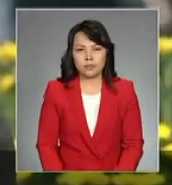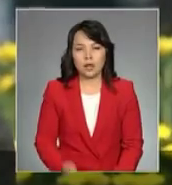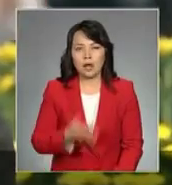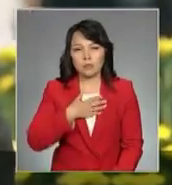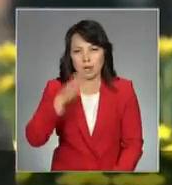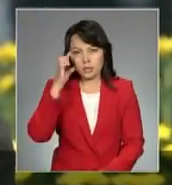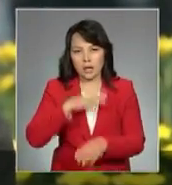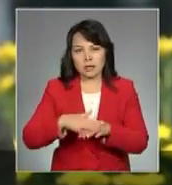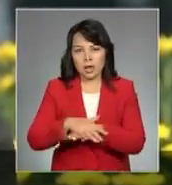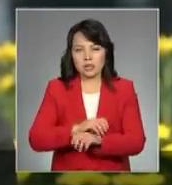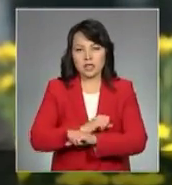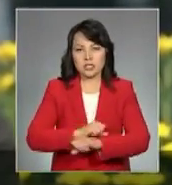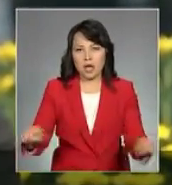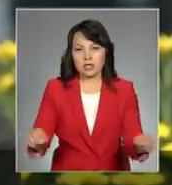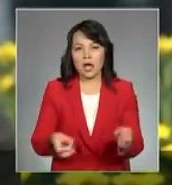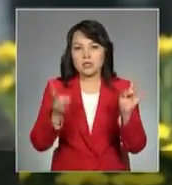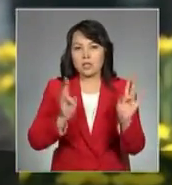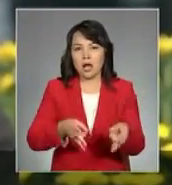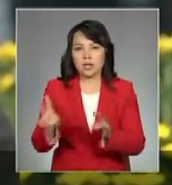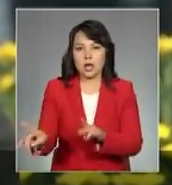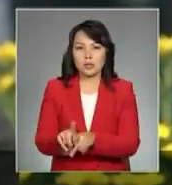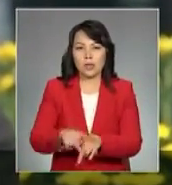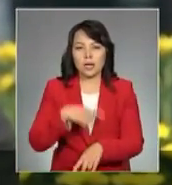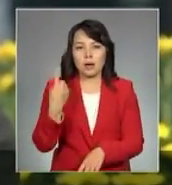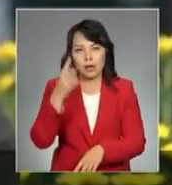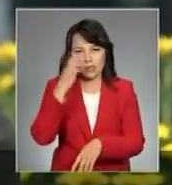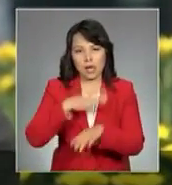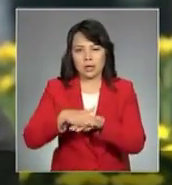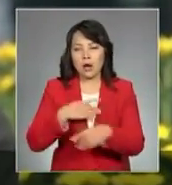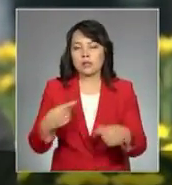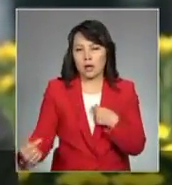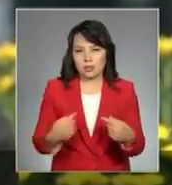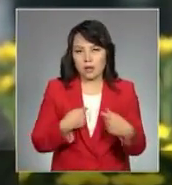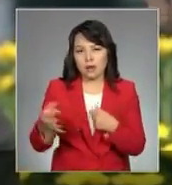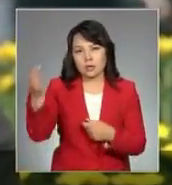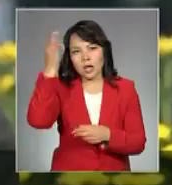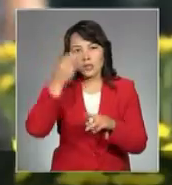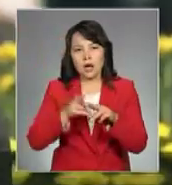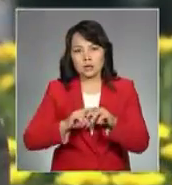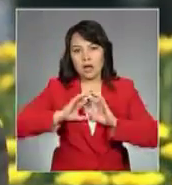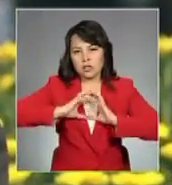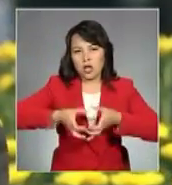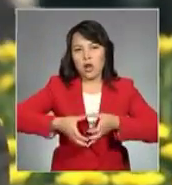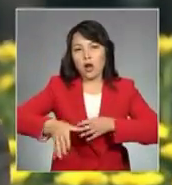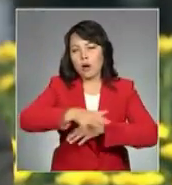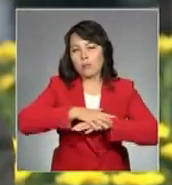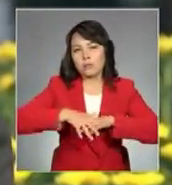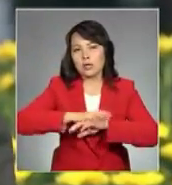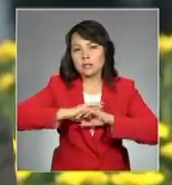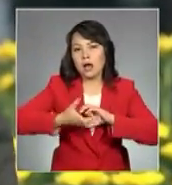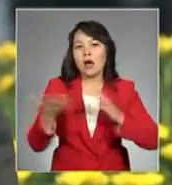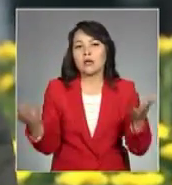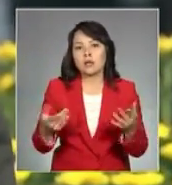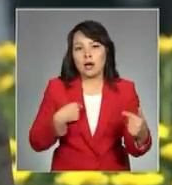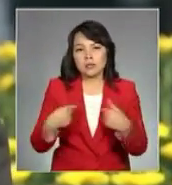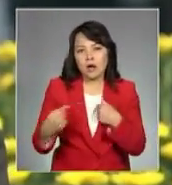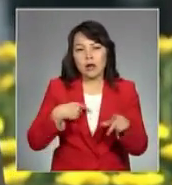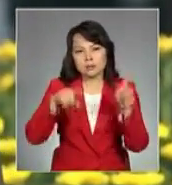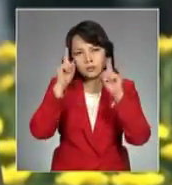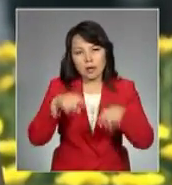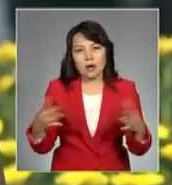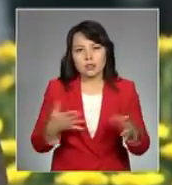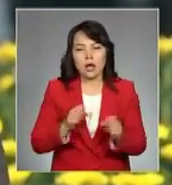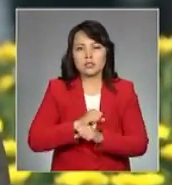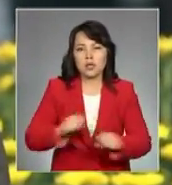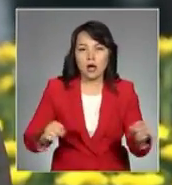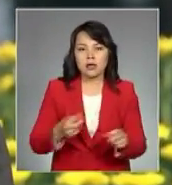Біздің ел ядролық қарудан зардап шеккен әлемдегі бірден бір ел болды. Бірақ бүкіл жер беті осының арқасында оның қандай зұлмат қару екенін біл.